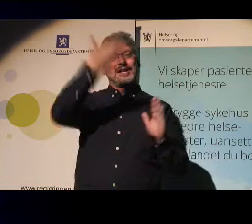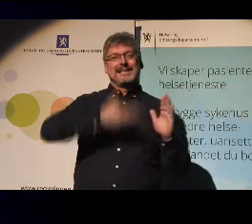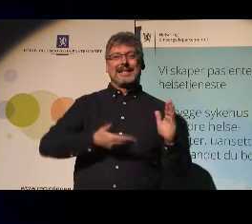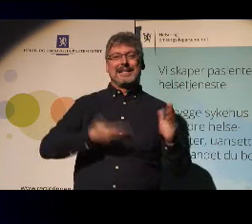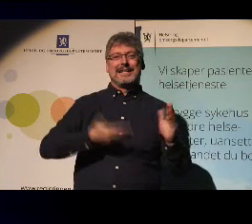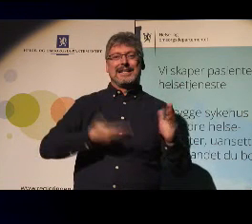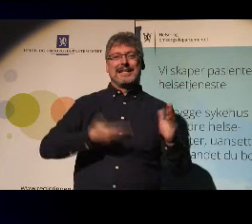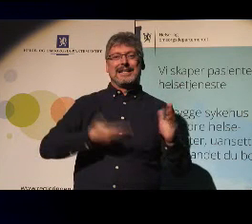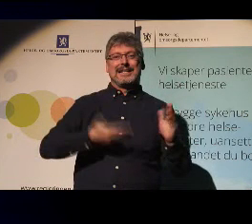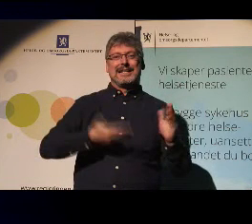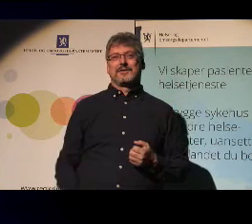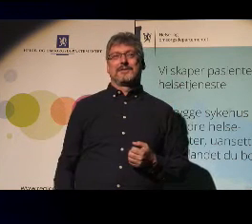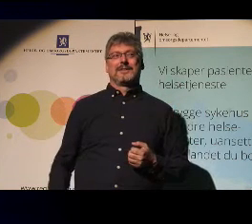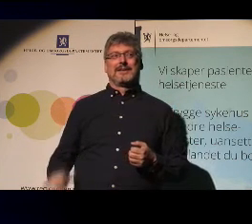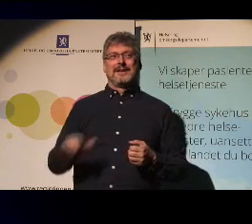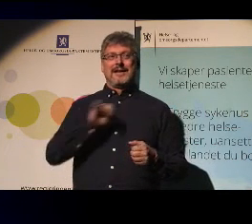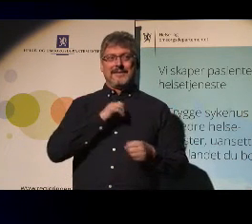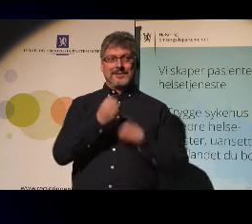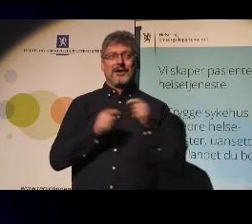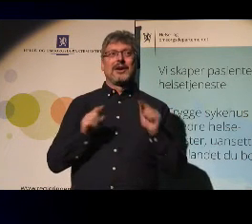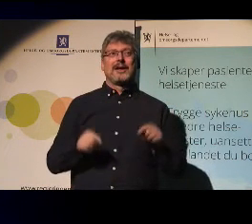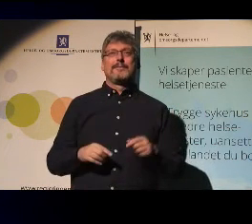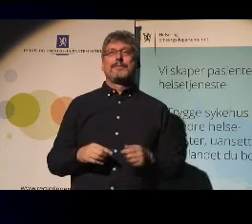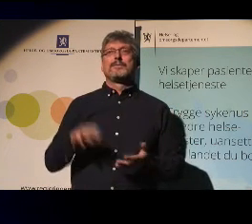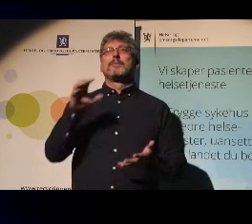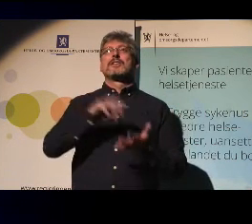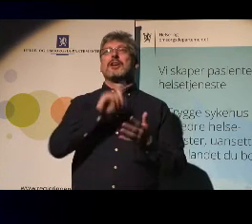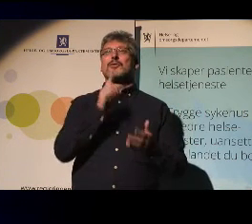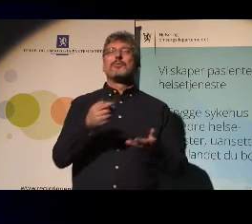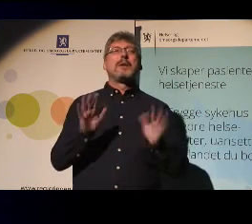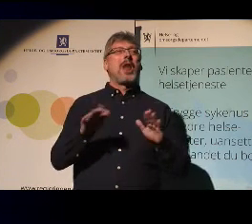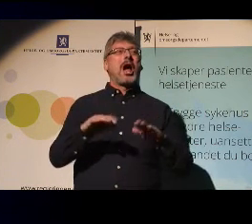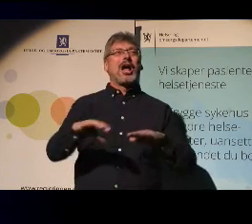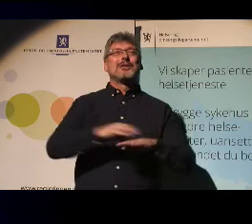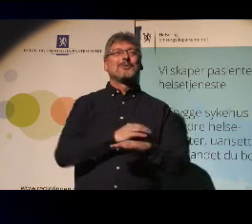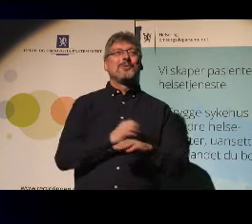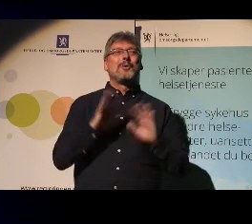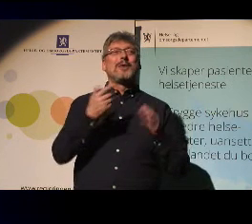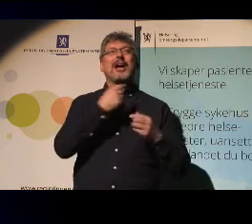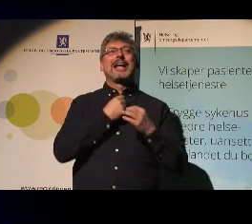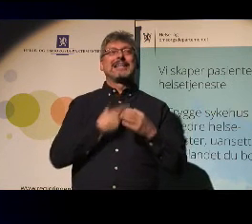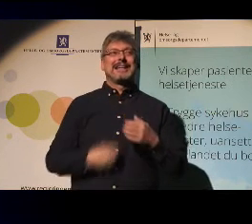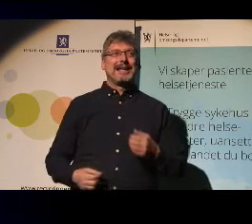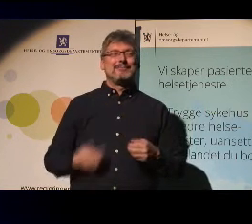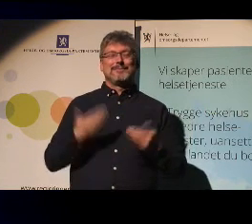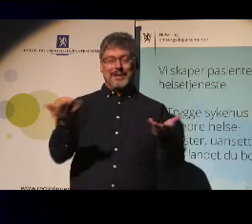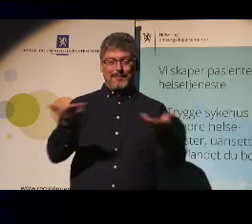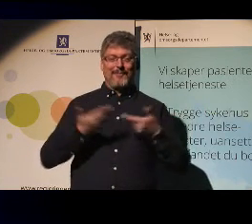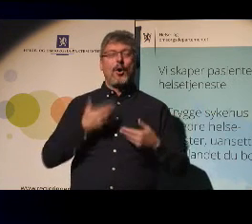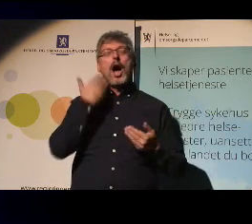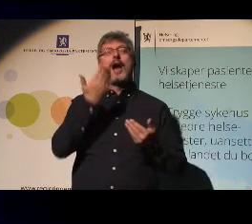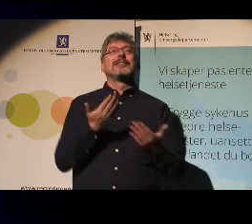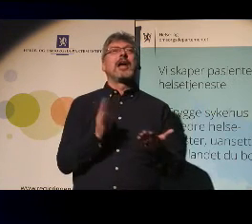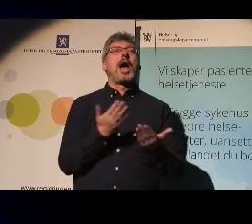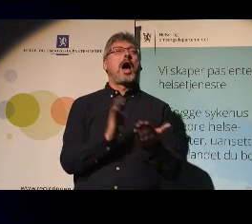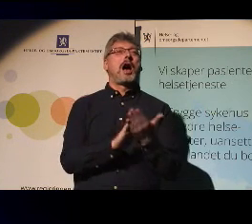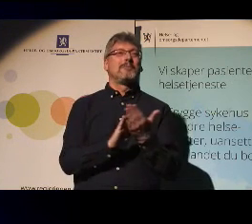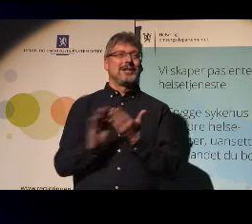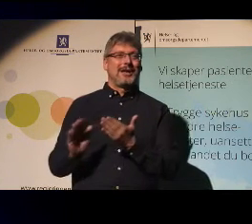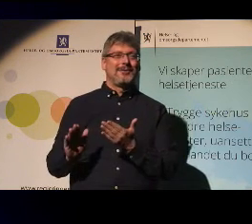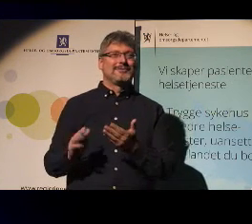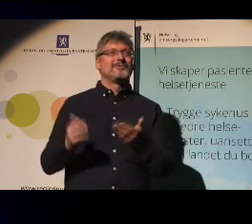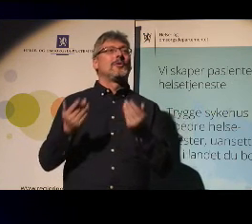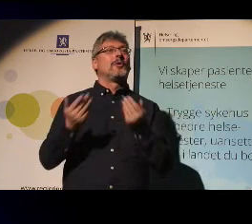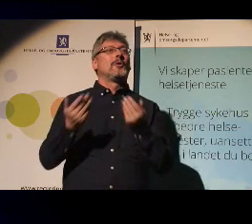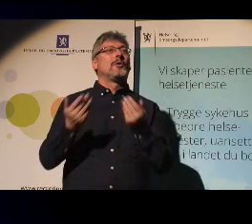Aftenposten. Det er da statsråder med blanke sko og blanke slips får applaus og blir fremstilt som